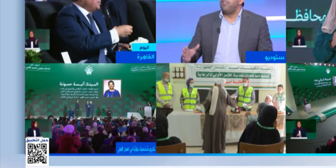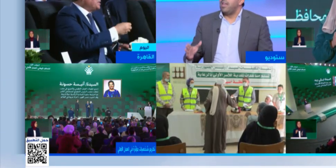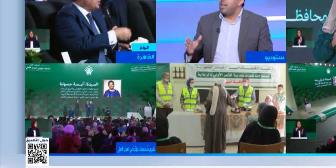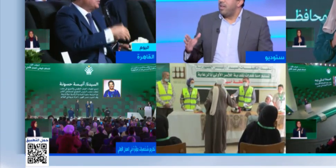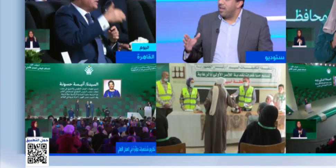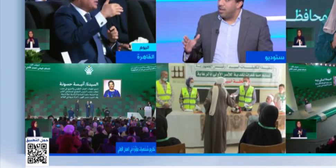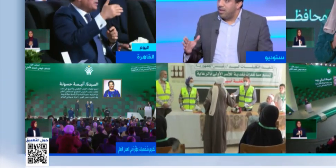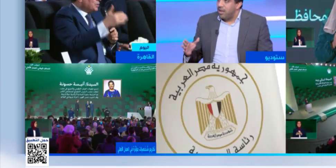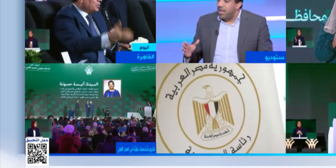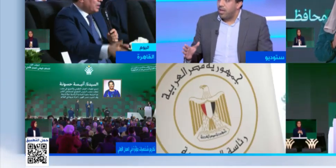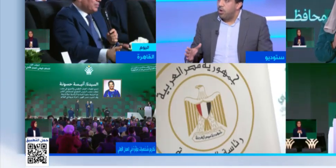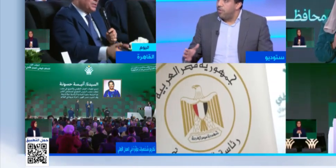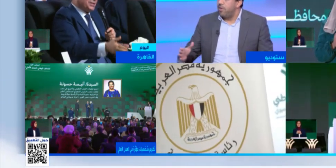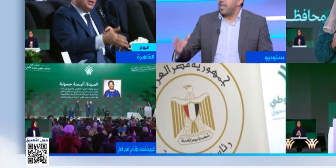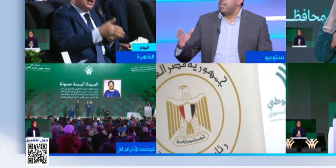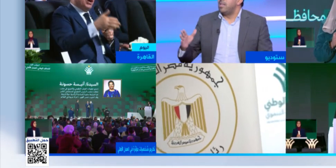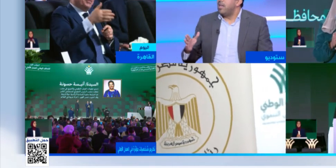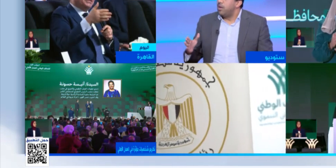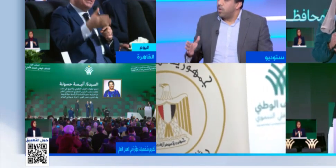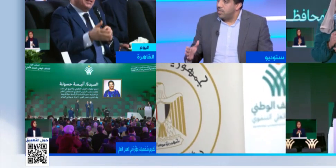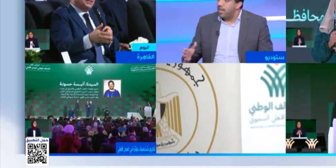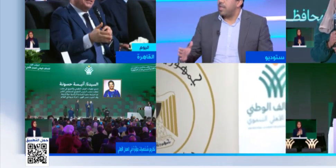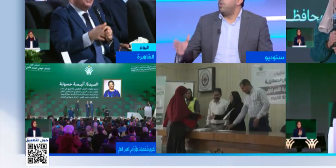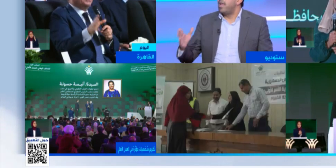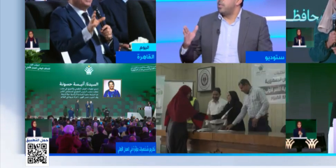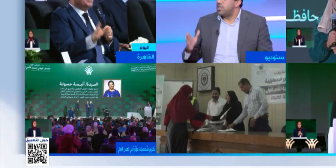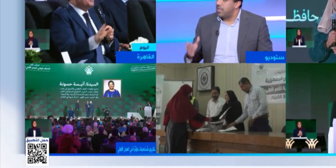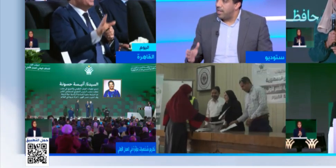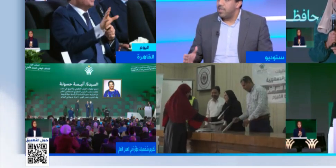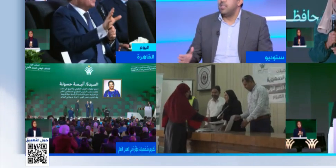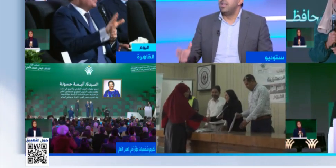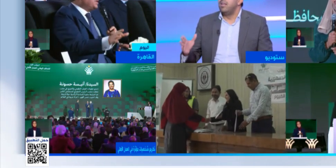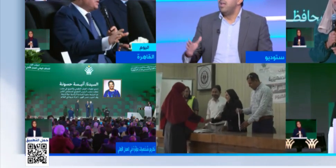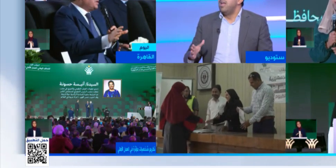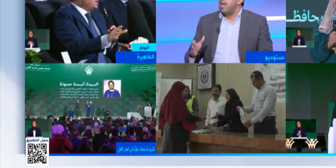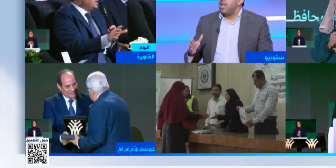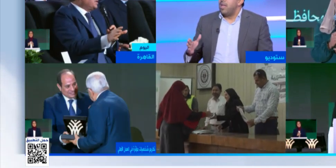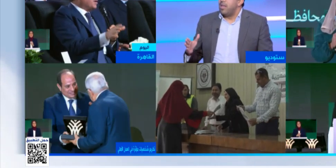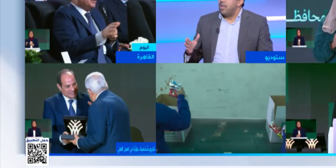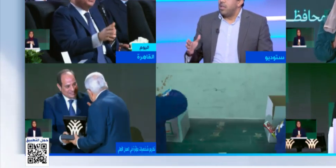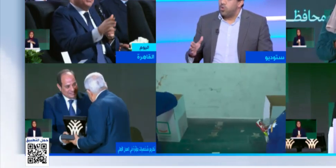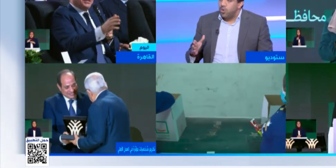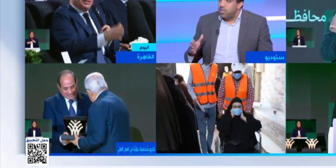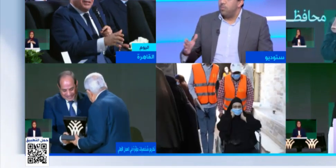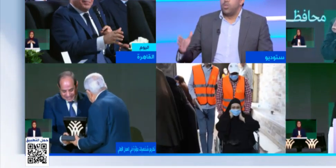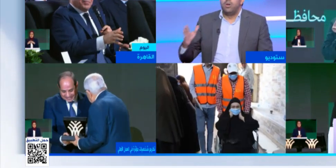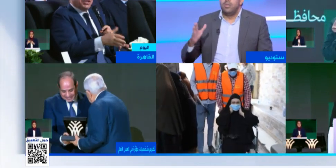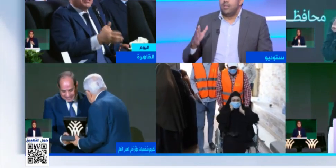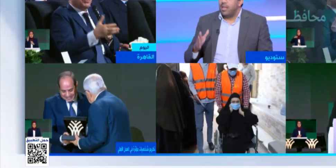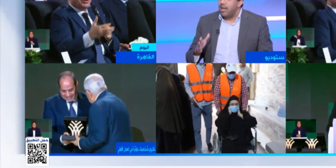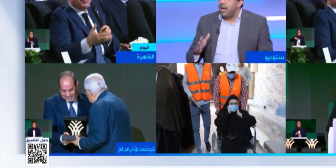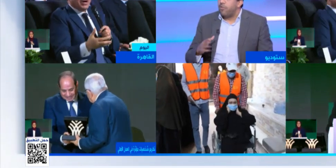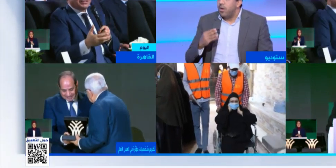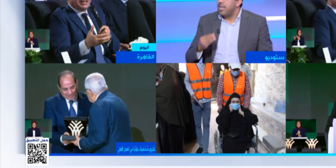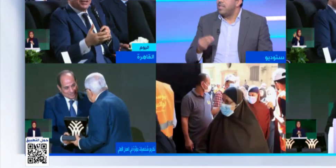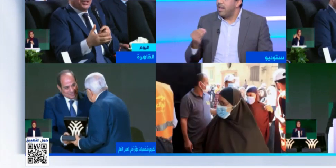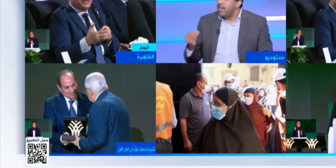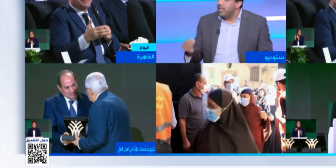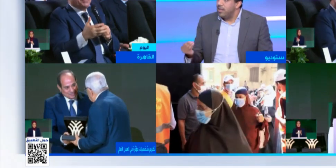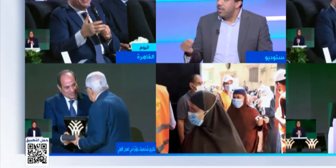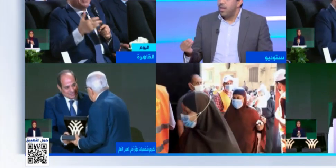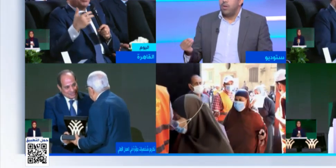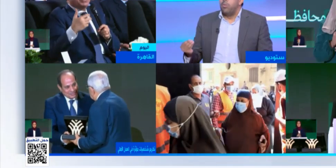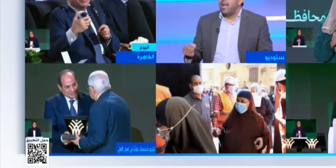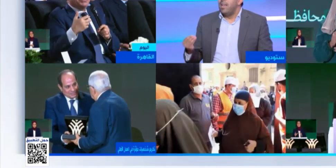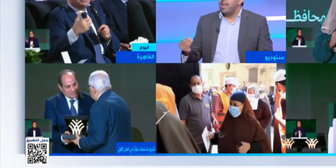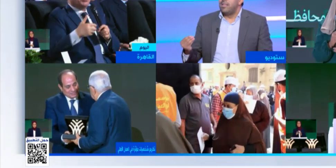ستر وعافية، قوافل مركزية، وصل الخير واحد، وصل الخير اتنين، شنط رمضان، أفكار كتيرة